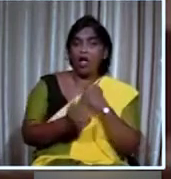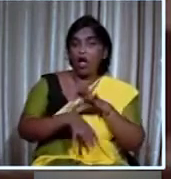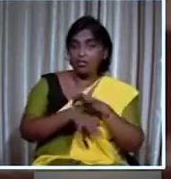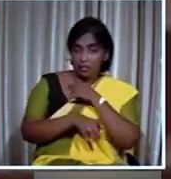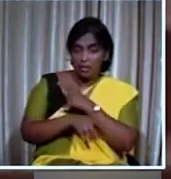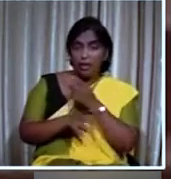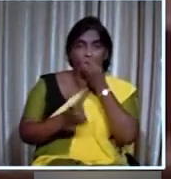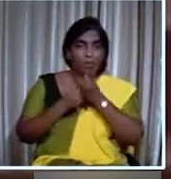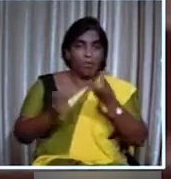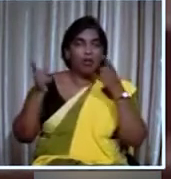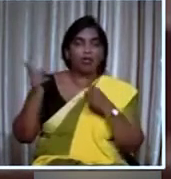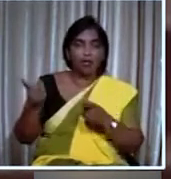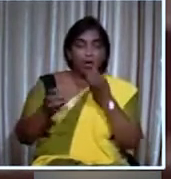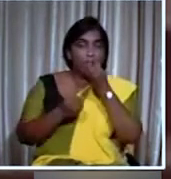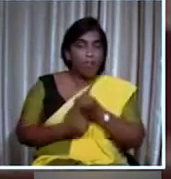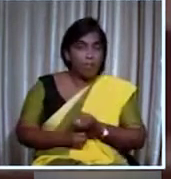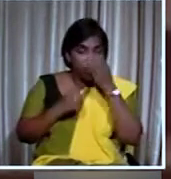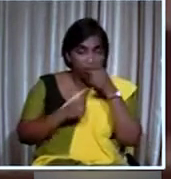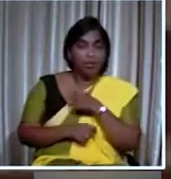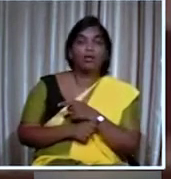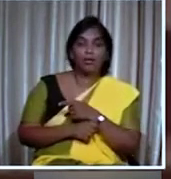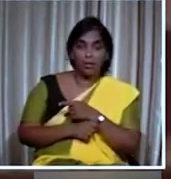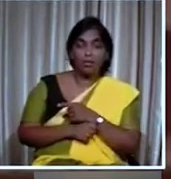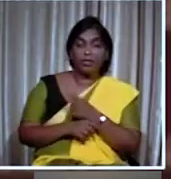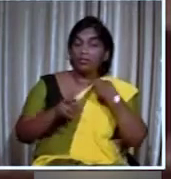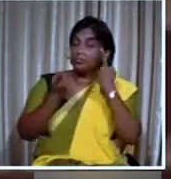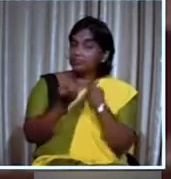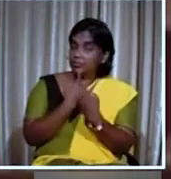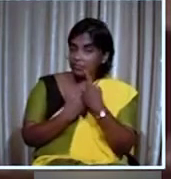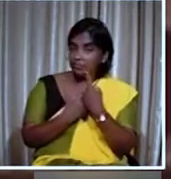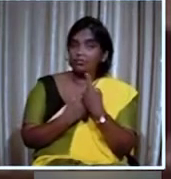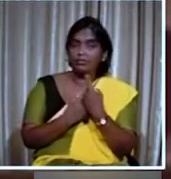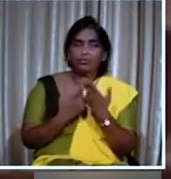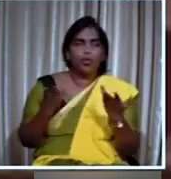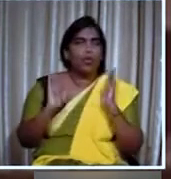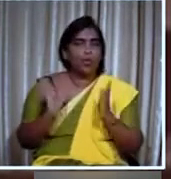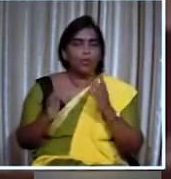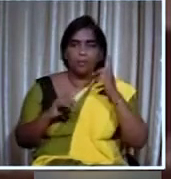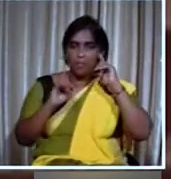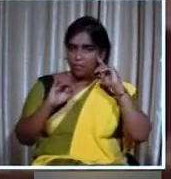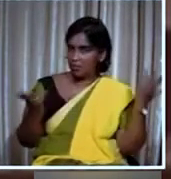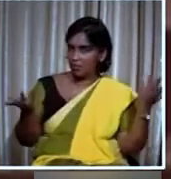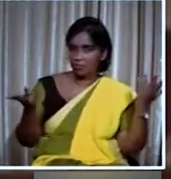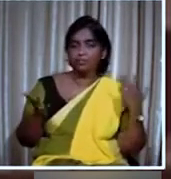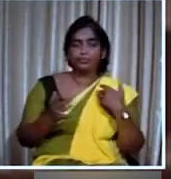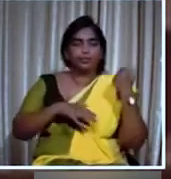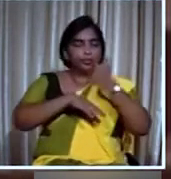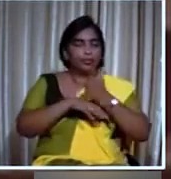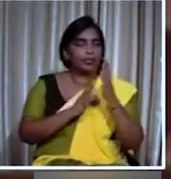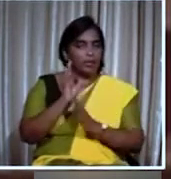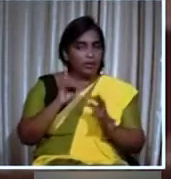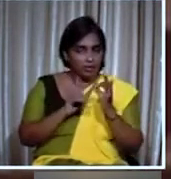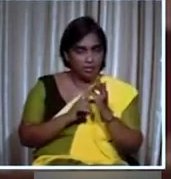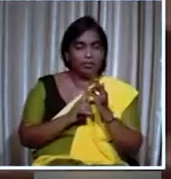තිබ්බා. ඒ බෝම්බ වෙනුවෙන් ඒ පරීක්ෂණය මොනවාද උනේ කියලා අද වෙනතුරු නැහැ. දරු මුලසින ඔබ